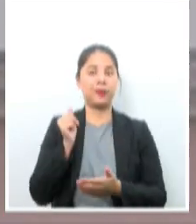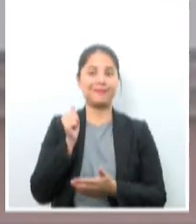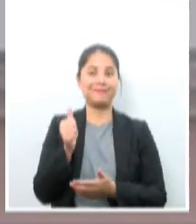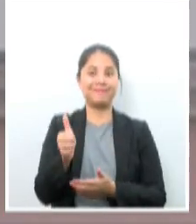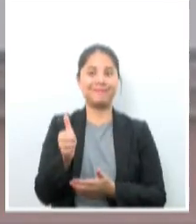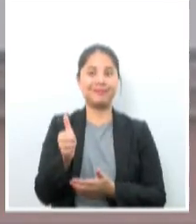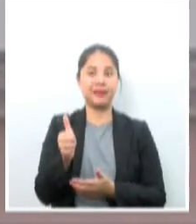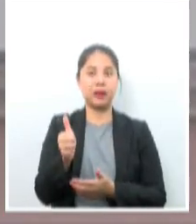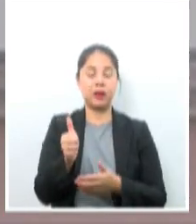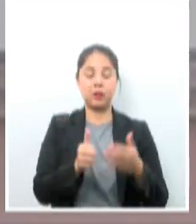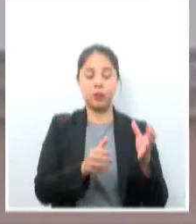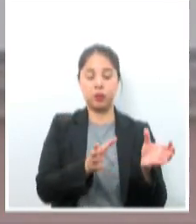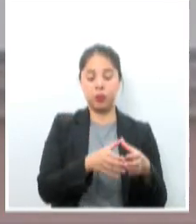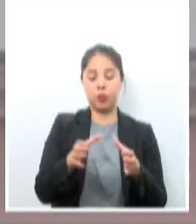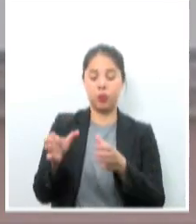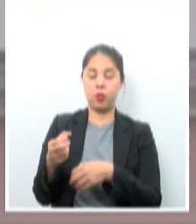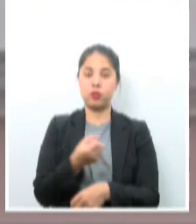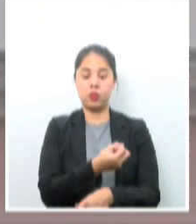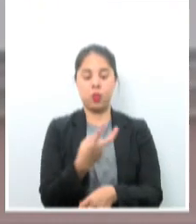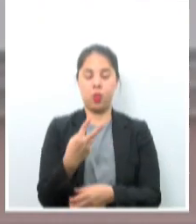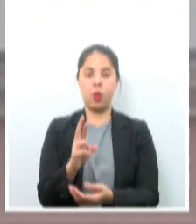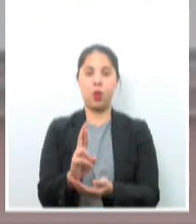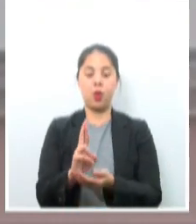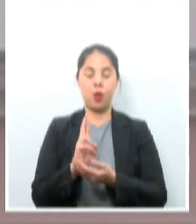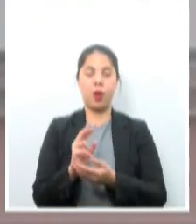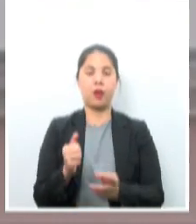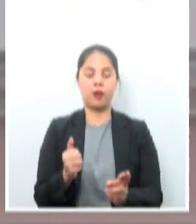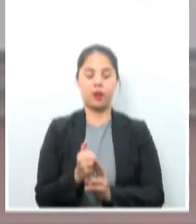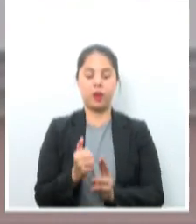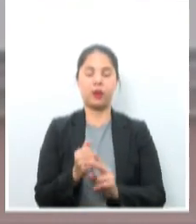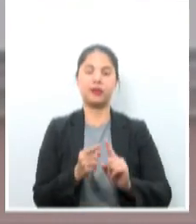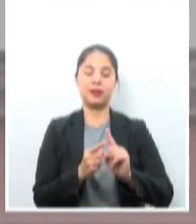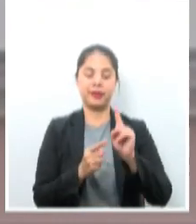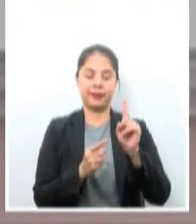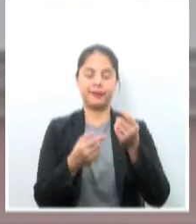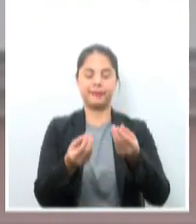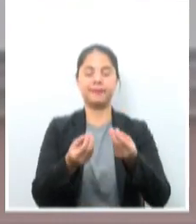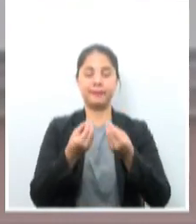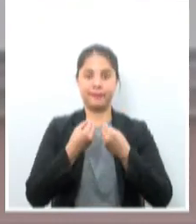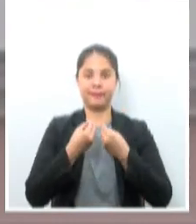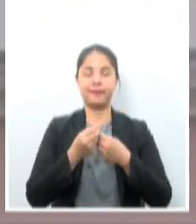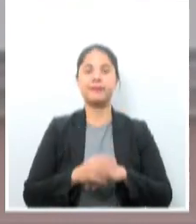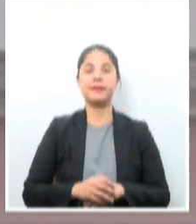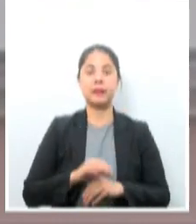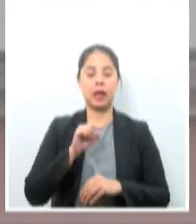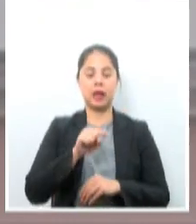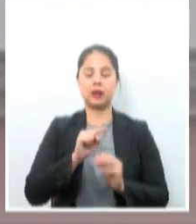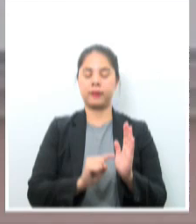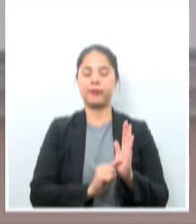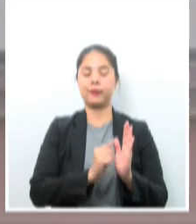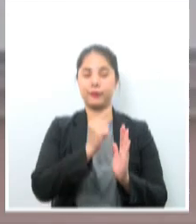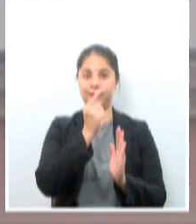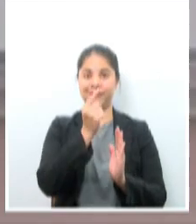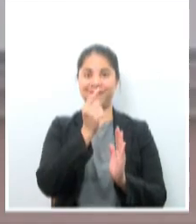นักเรียนทั้ง2รายการได้รับรางวัลรองชนะเลิศอันดับที่1 นะครับซึ่งตรงนั้นก็เป็นจุดเริ่มต้นที่เรา